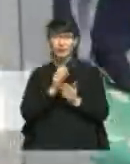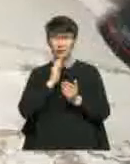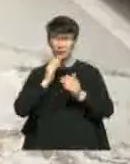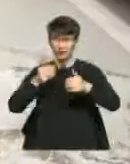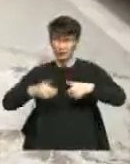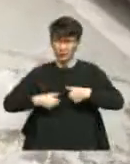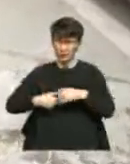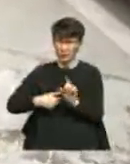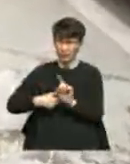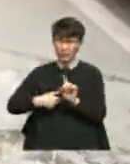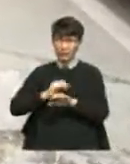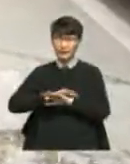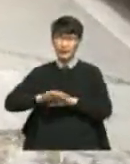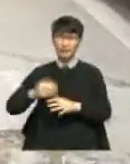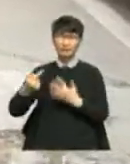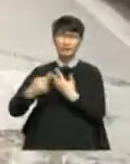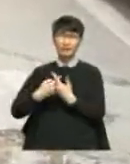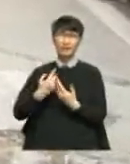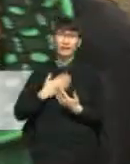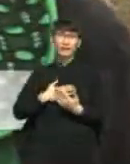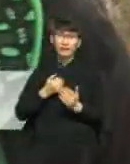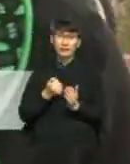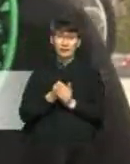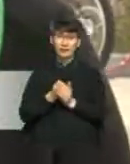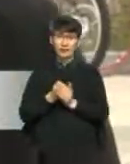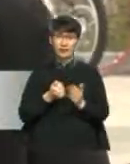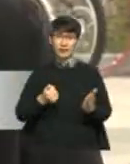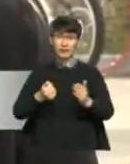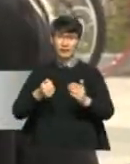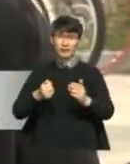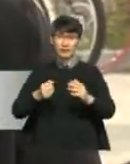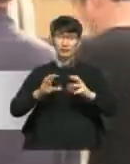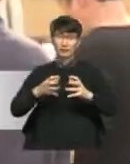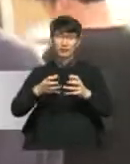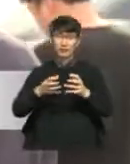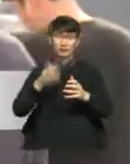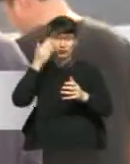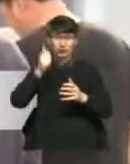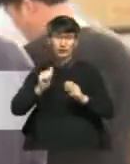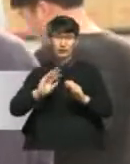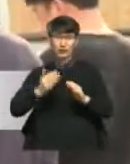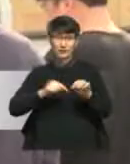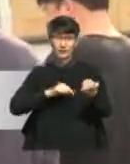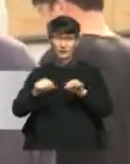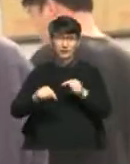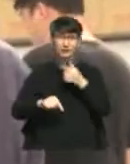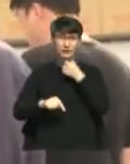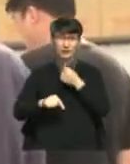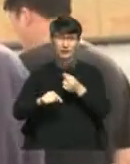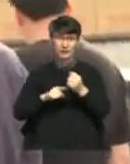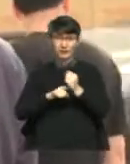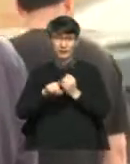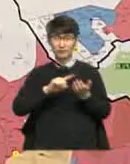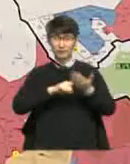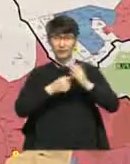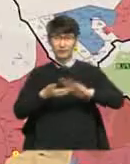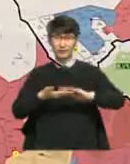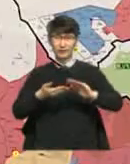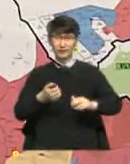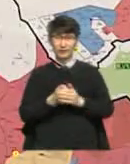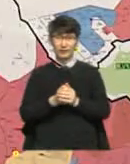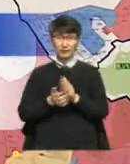필요로 하는 것을 잘 알게 되었다며 국민이 주인이 되는 정치를 국회에서 펼치겠다는 때 또 덧붙였습니다